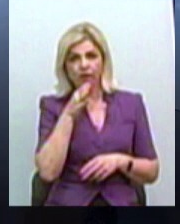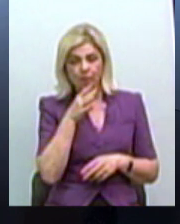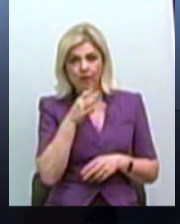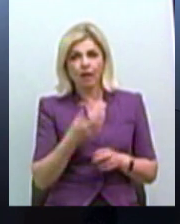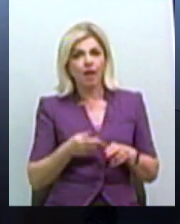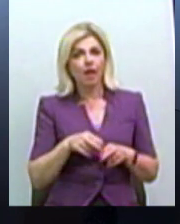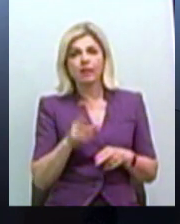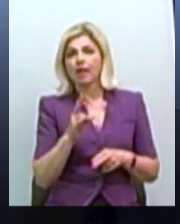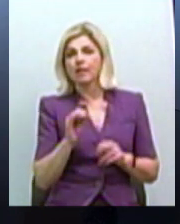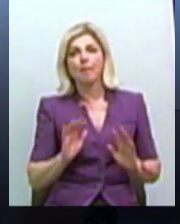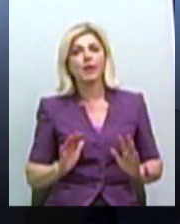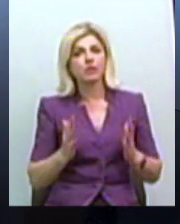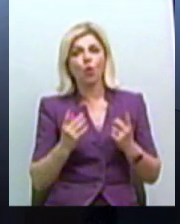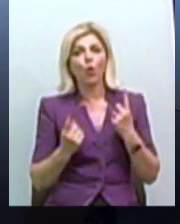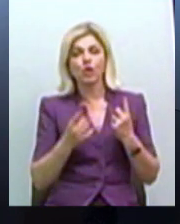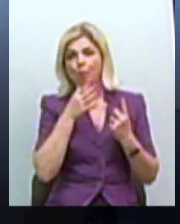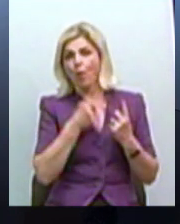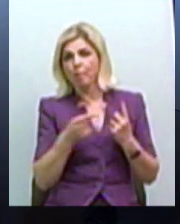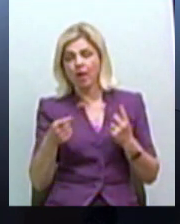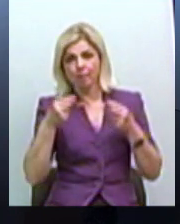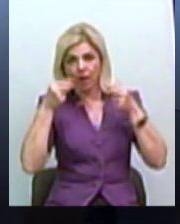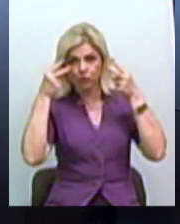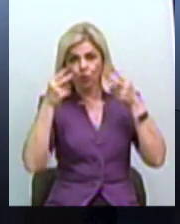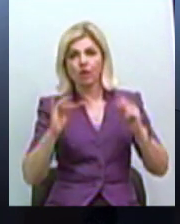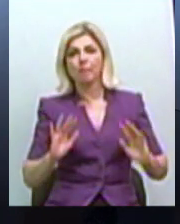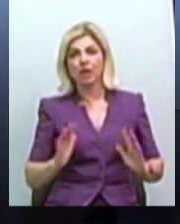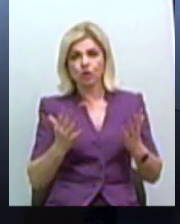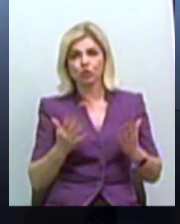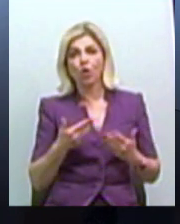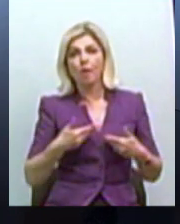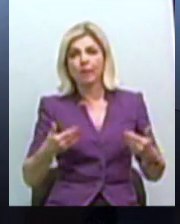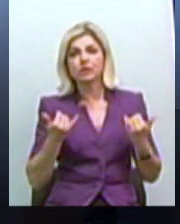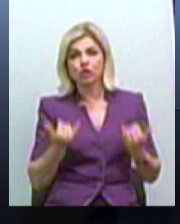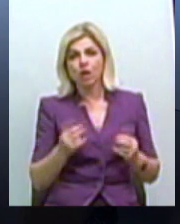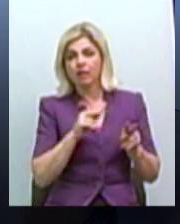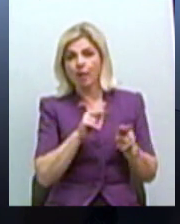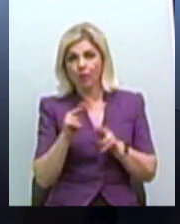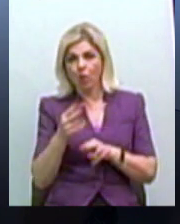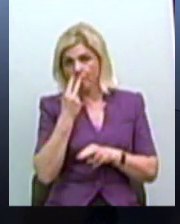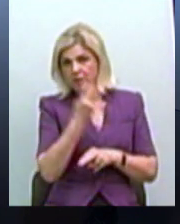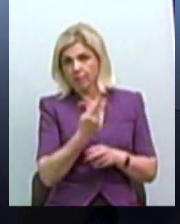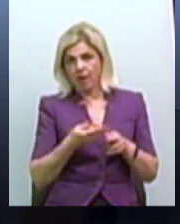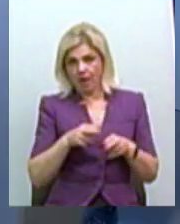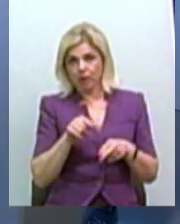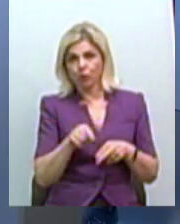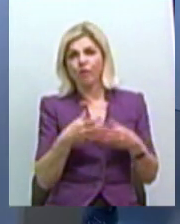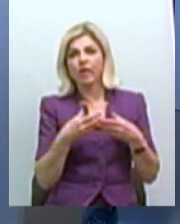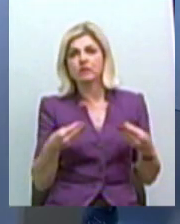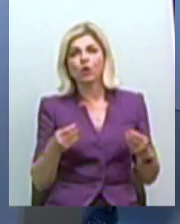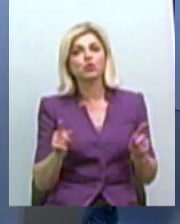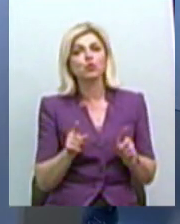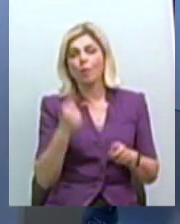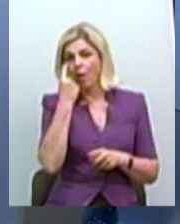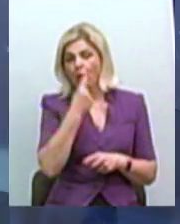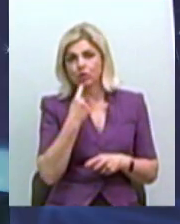это же не произойдет в один момент. Мы проснулись, и это произошло. Мы уже сейчас с вами наблюдаем, посмотрите на эту весну, на что она была похожа. Она